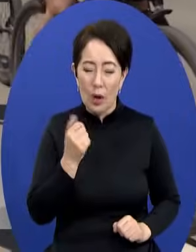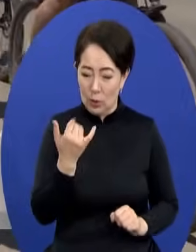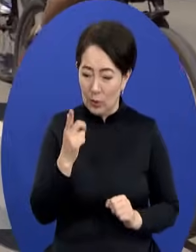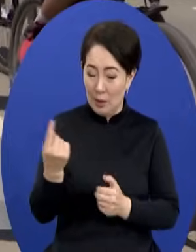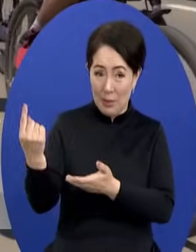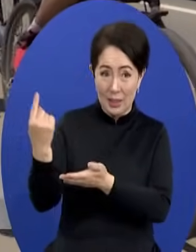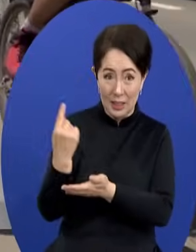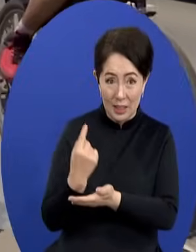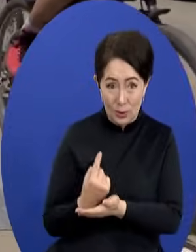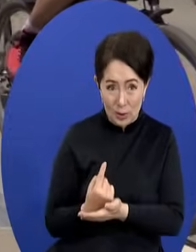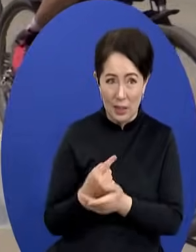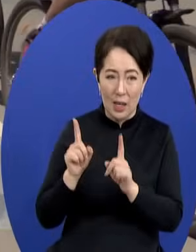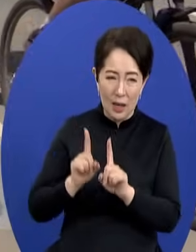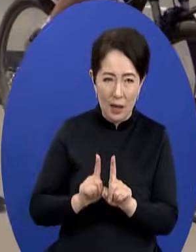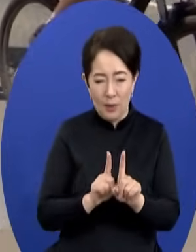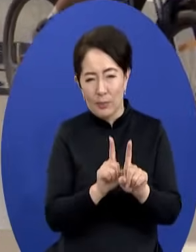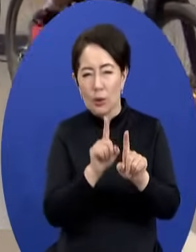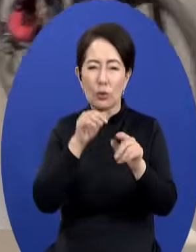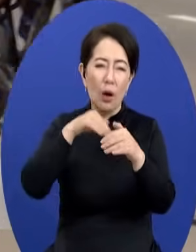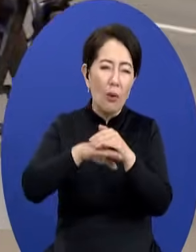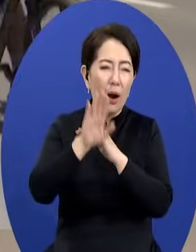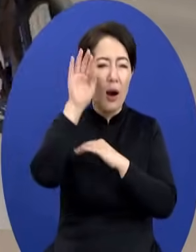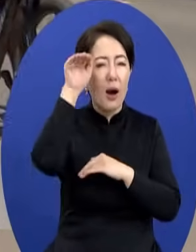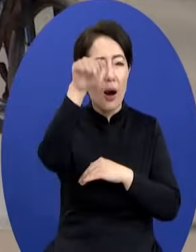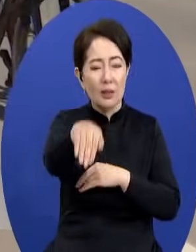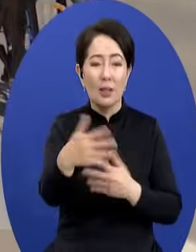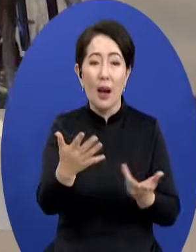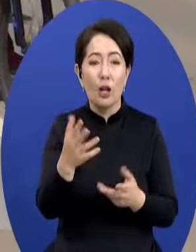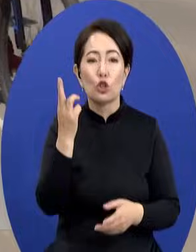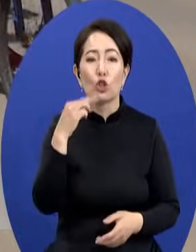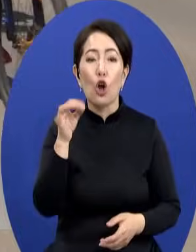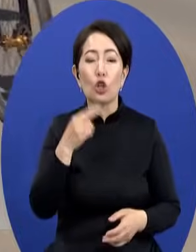байна. Энэ гүйлт цаашаа дорн дайм хөтөл үргэлжлэх юм байна.